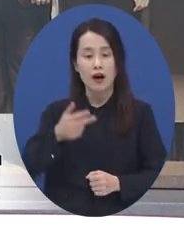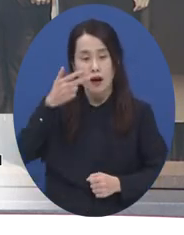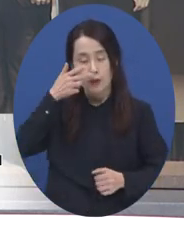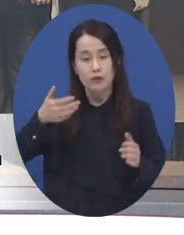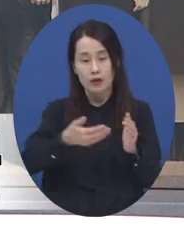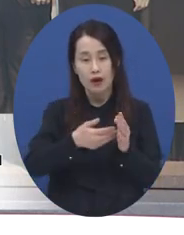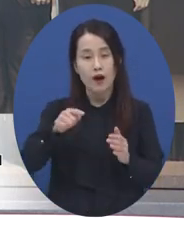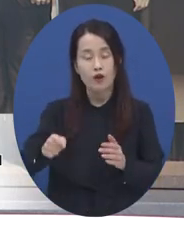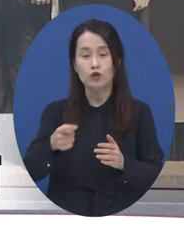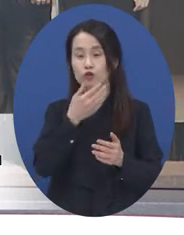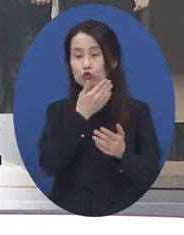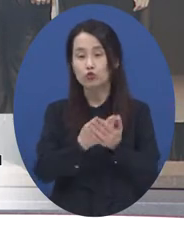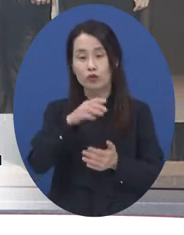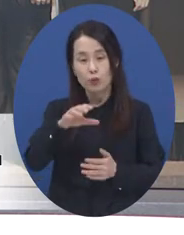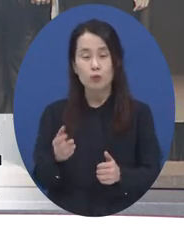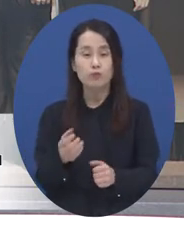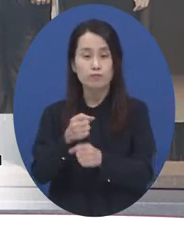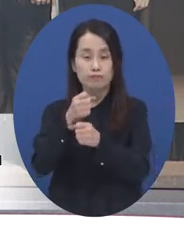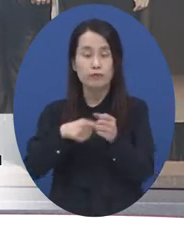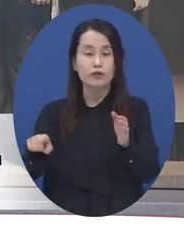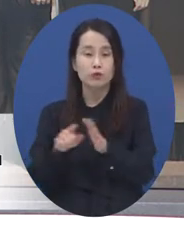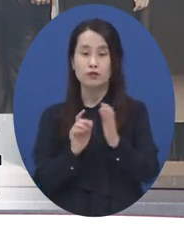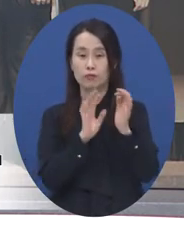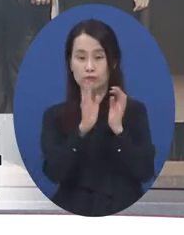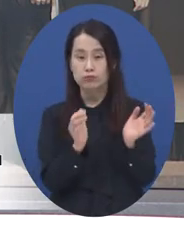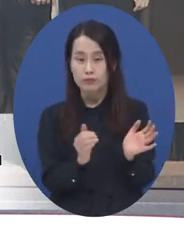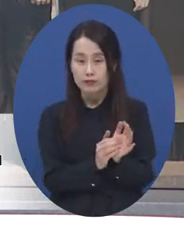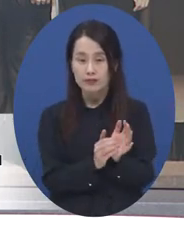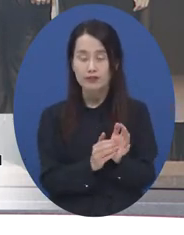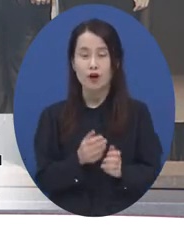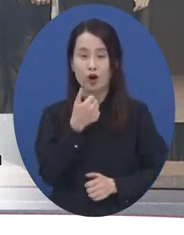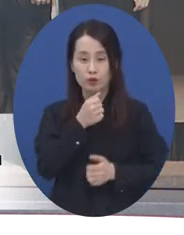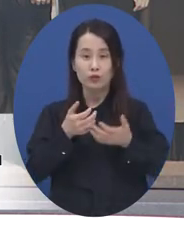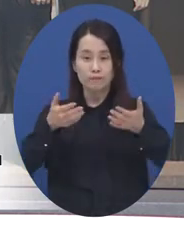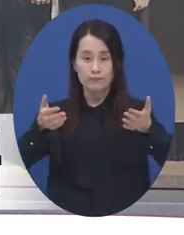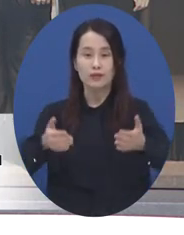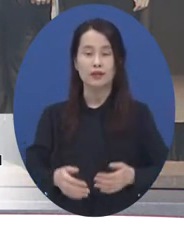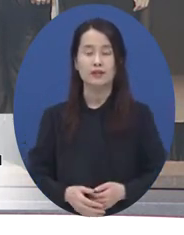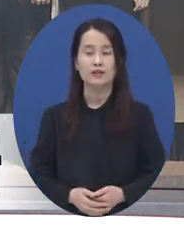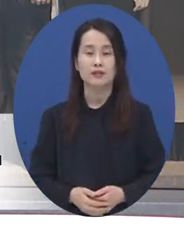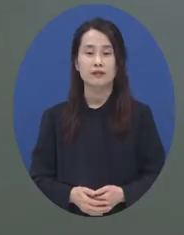항구로 만들기 위해 포럼을 열었습니다. 경기 북부 김태 기자의 보도입니다.